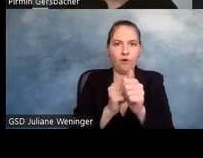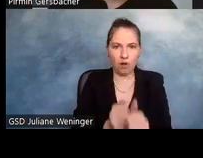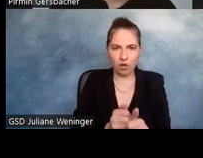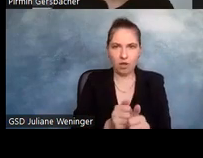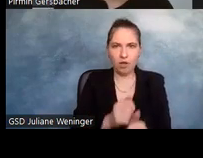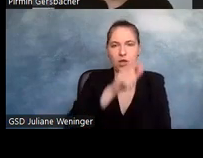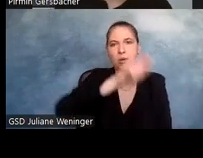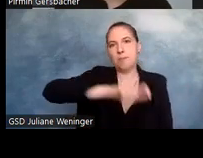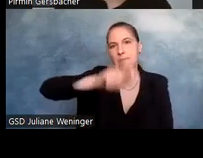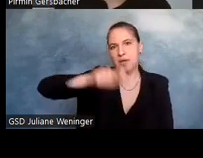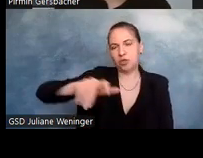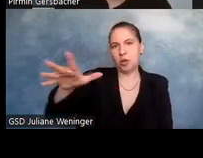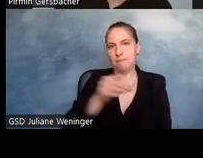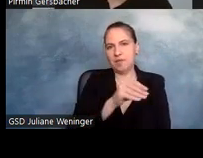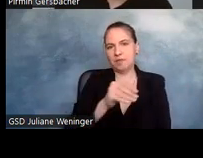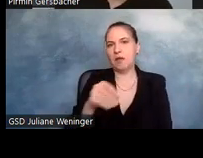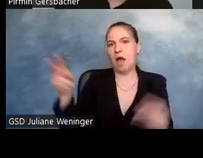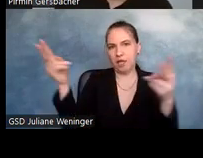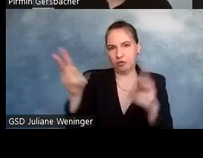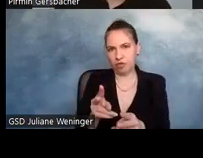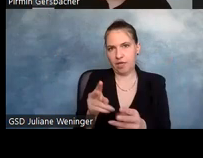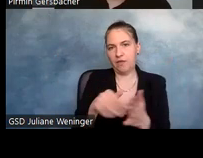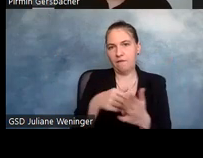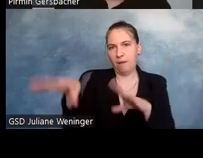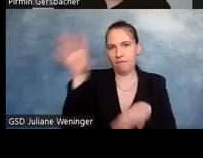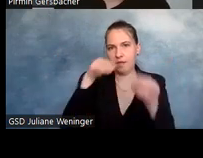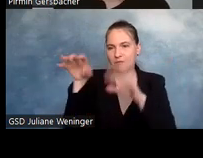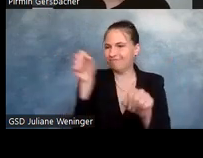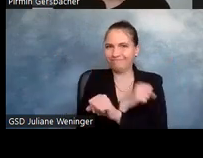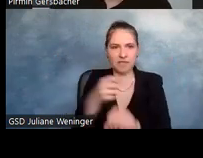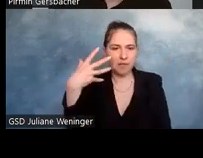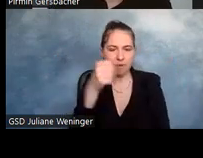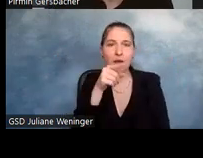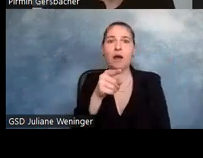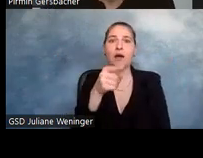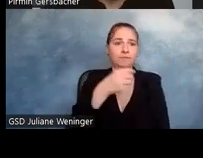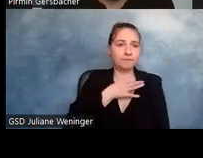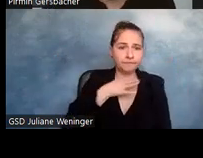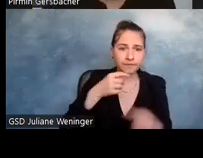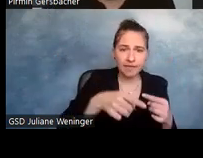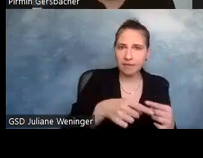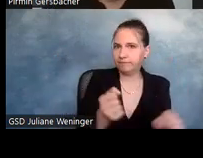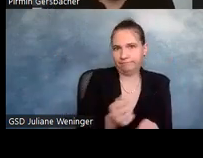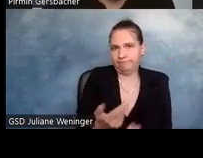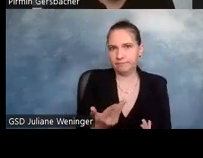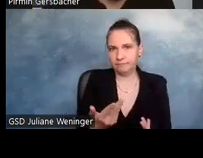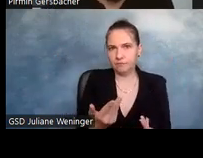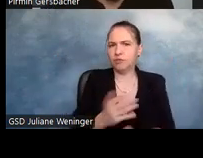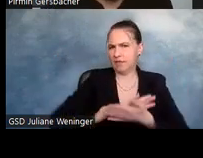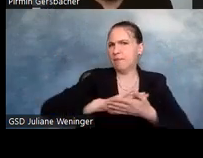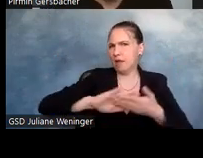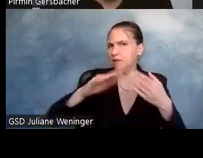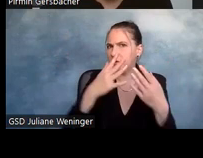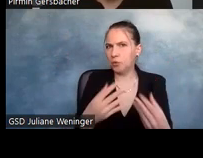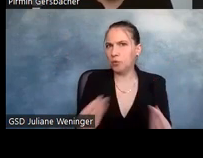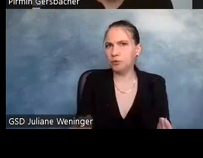Menschen mit einer eingeschränkten Farbwahrnehmung es einfach nicht erkennen können, dass es hier ein Link ist. Und das kann man eigentlich im Prinzip auch ganz einfach lösen,